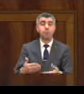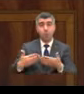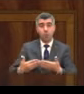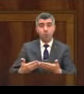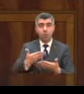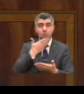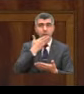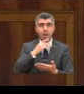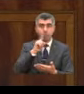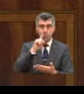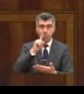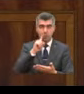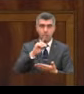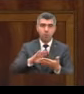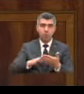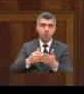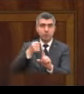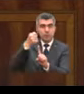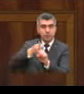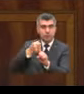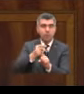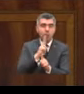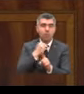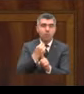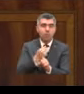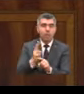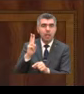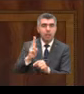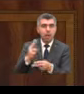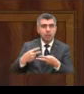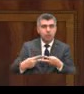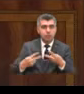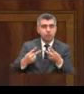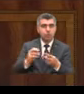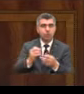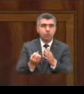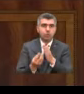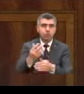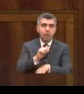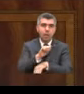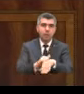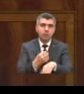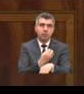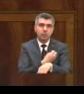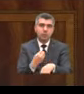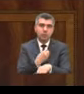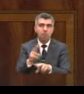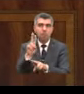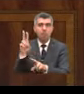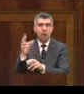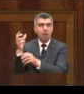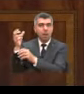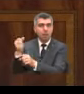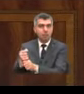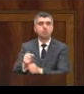الله يتوج هذا المجهود استثنائي للحكومة بإطلاق ورش الحماية الاجتماعية برعاية واهتمام شخصي من صاحب الجلالة،